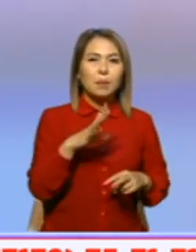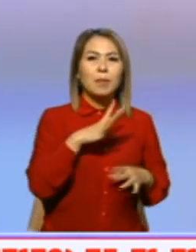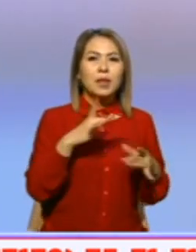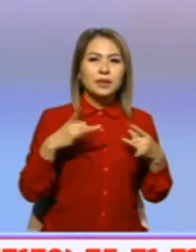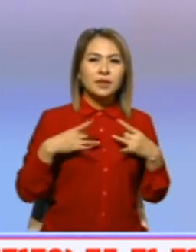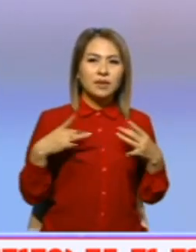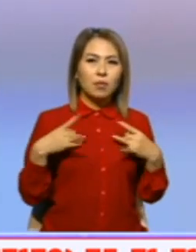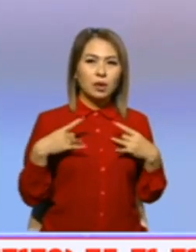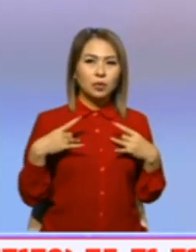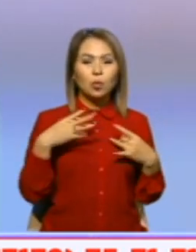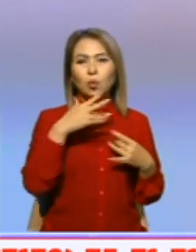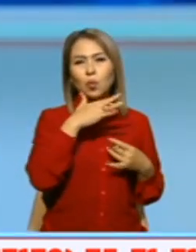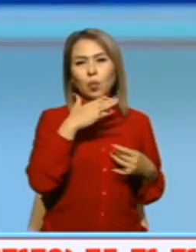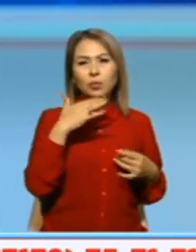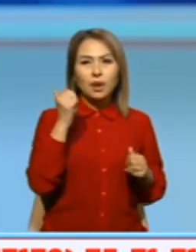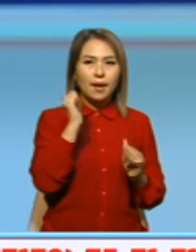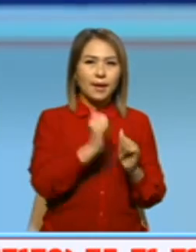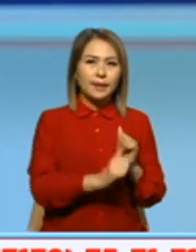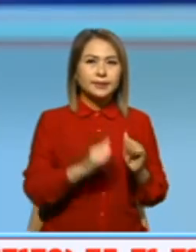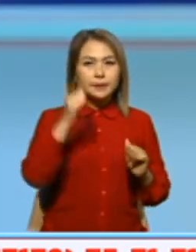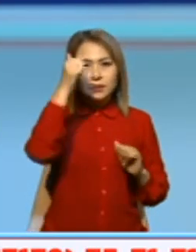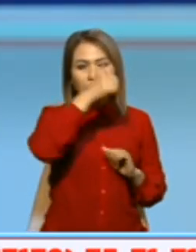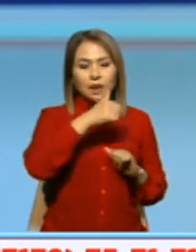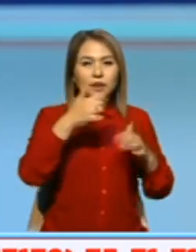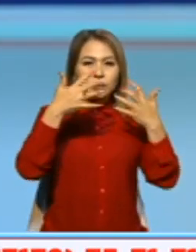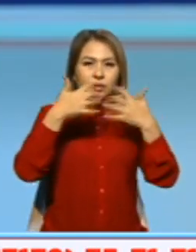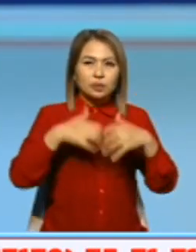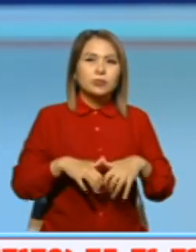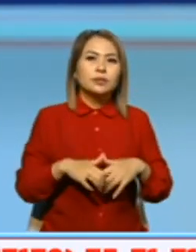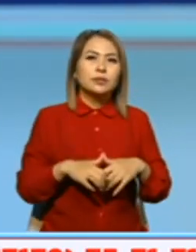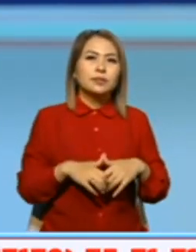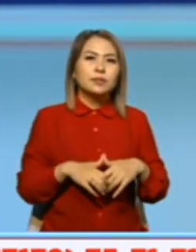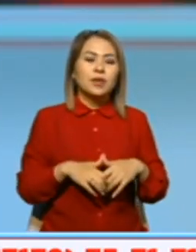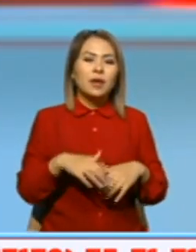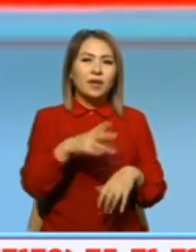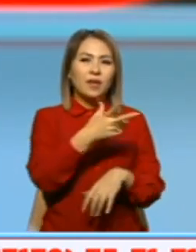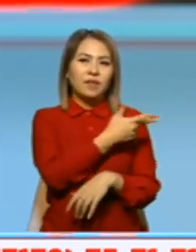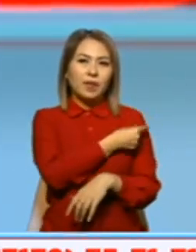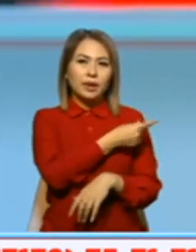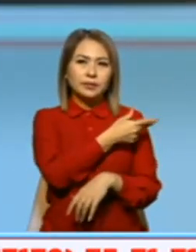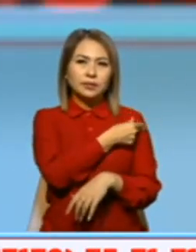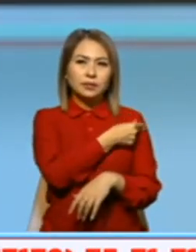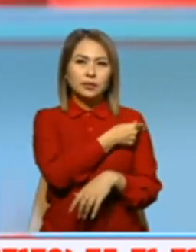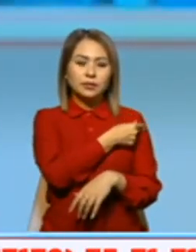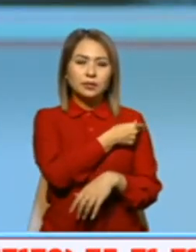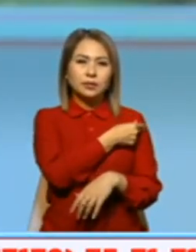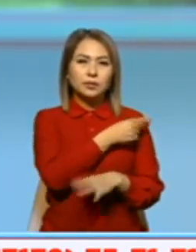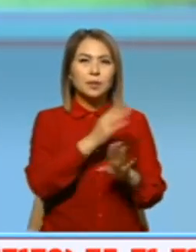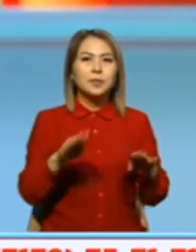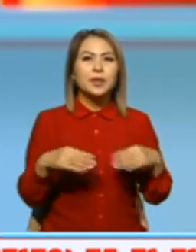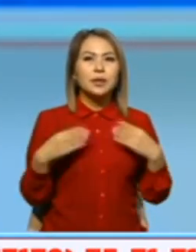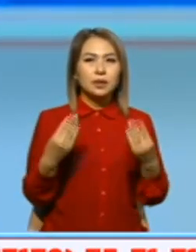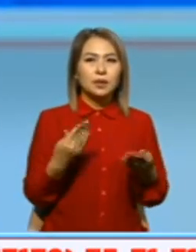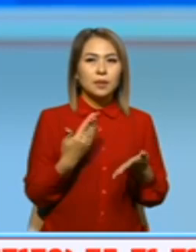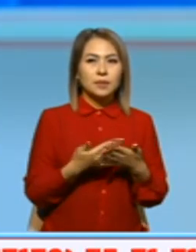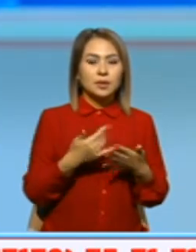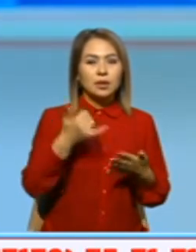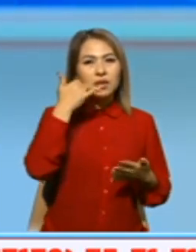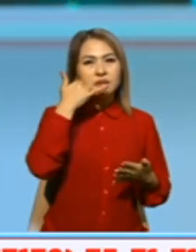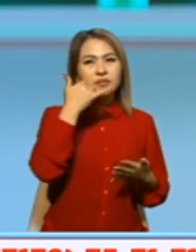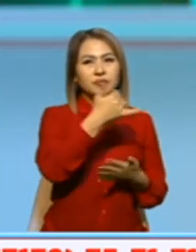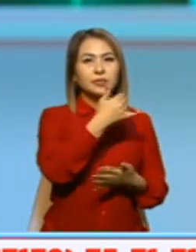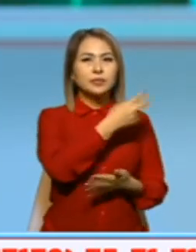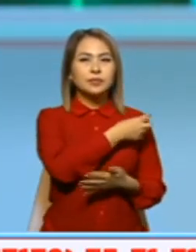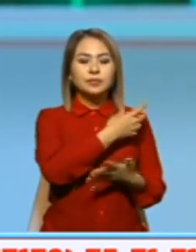көбінесе ай сайын уақытымен алынатын вакциналарды метатвот береді. Біздің хабарласқан